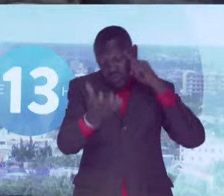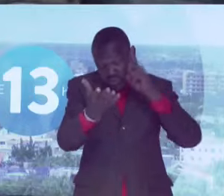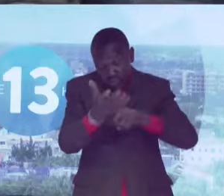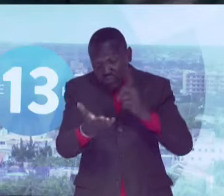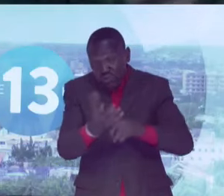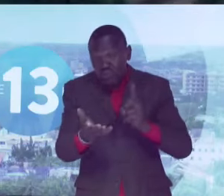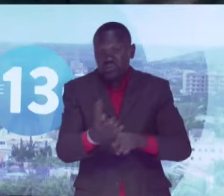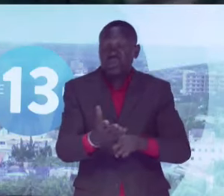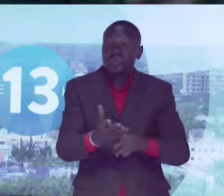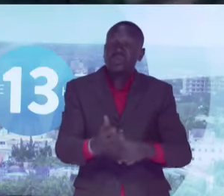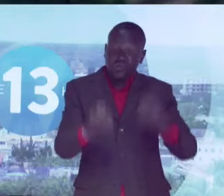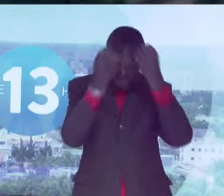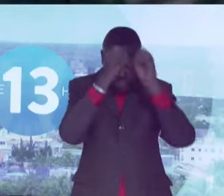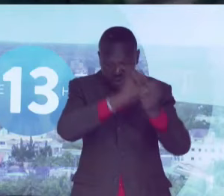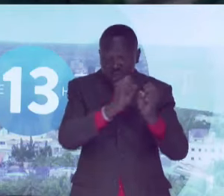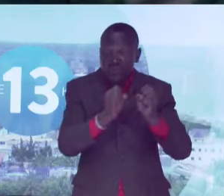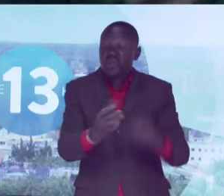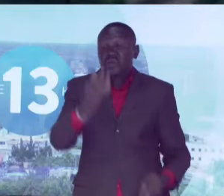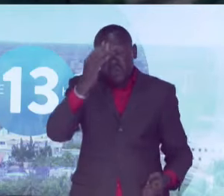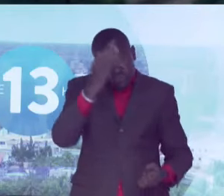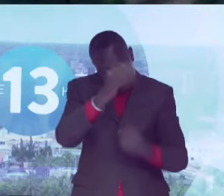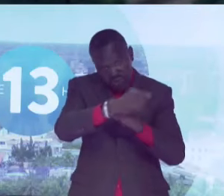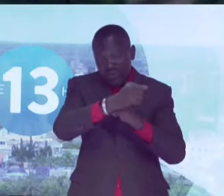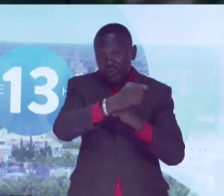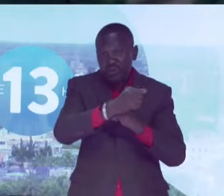la sûreté, la sécurité de l'État,